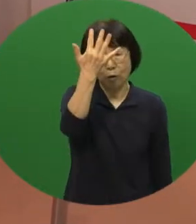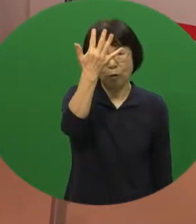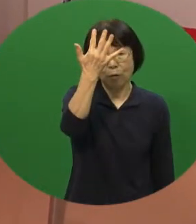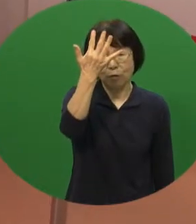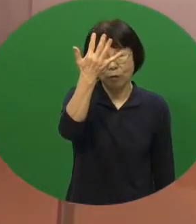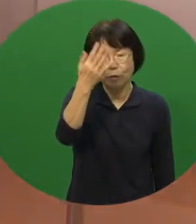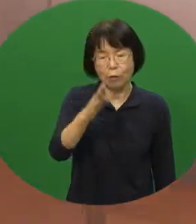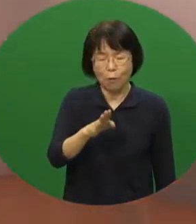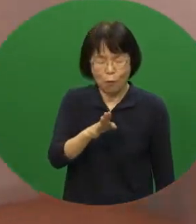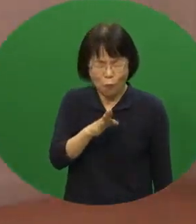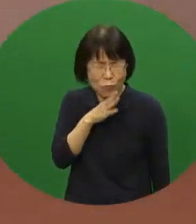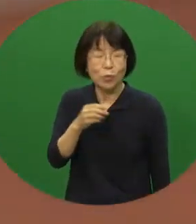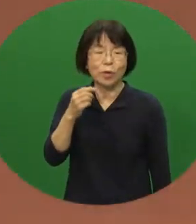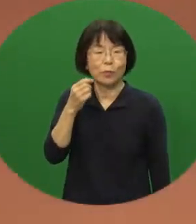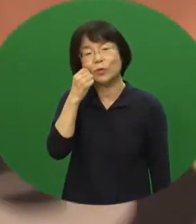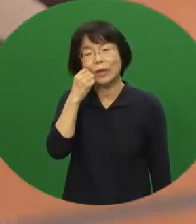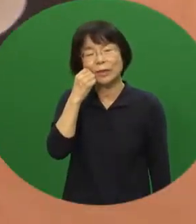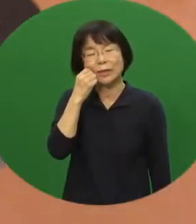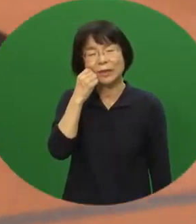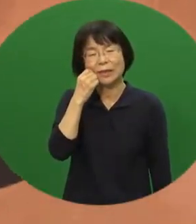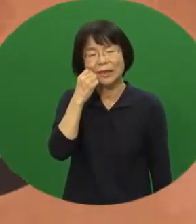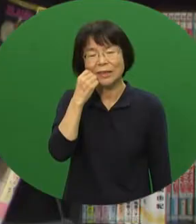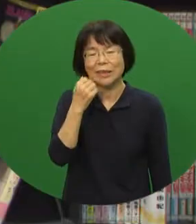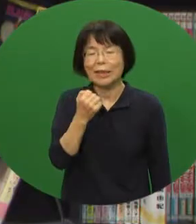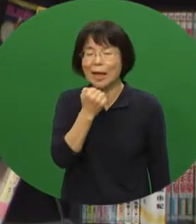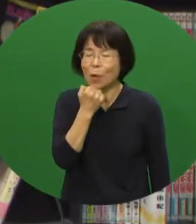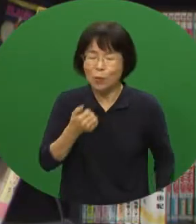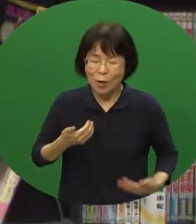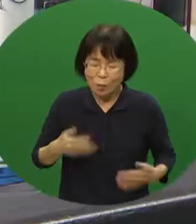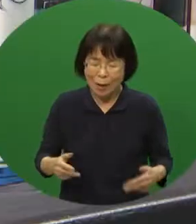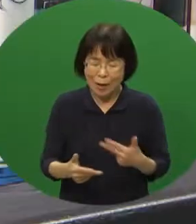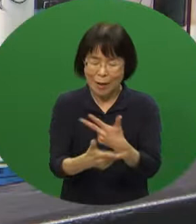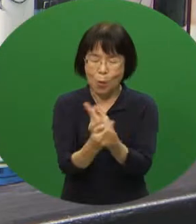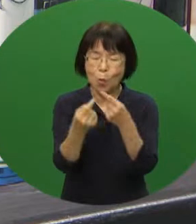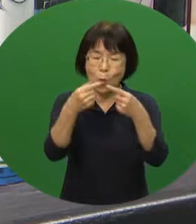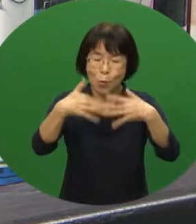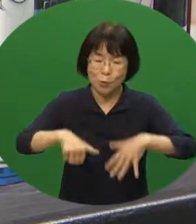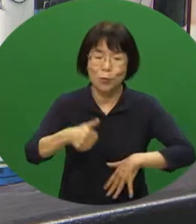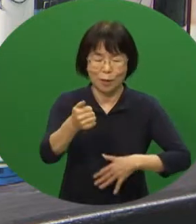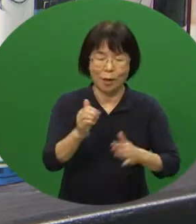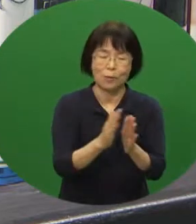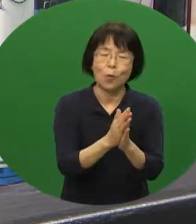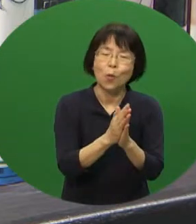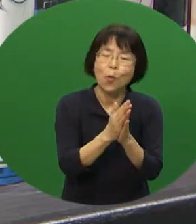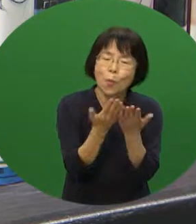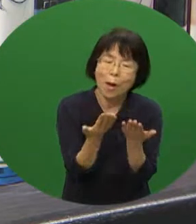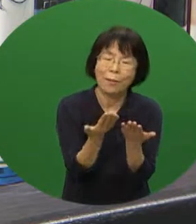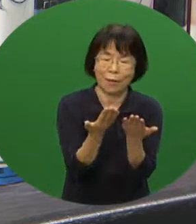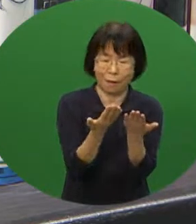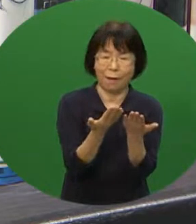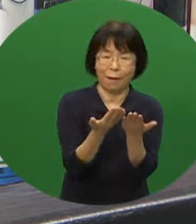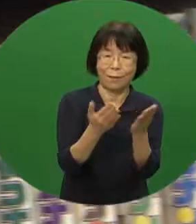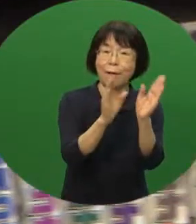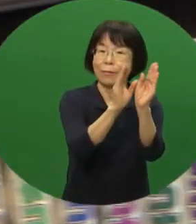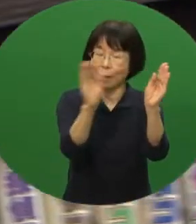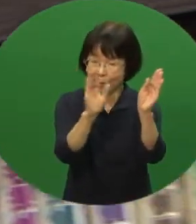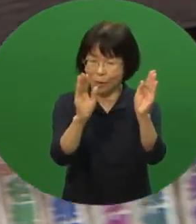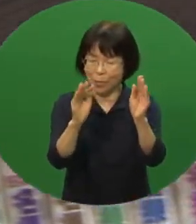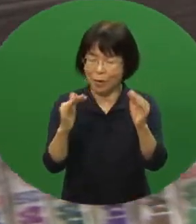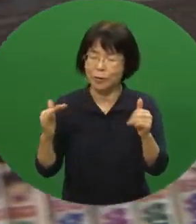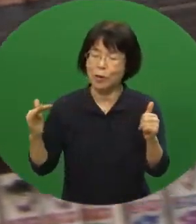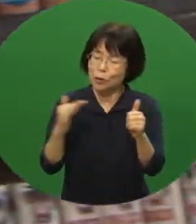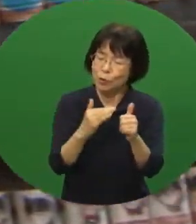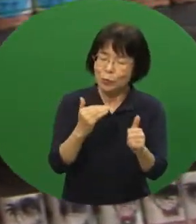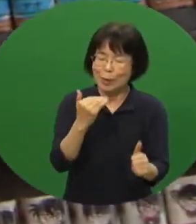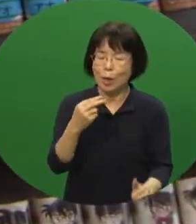ると得点が出ます。さらに、 あ、小倉出身の北条司さんの作品や人気の